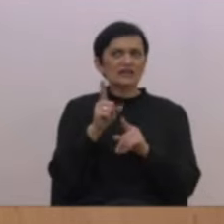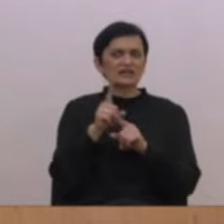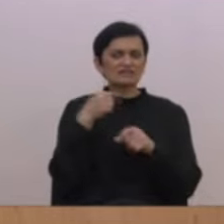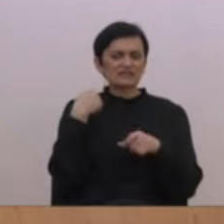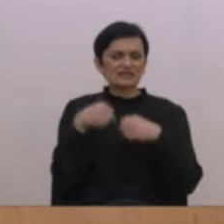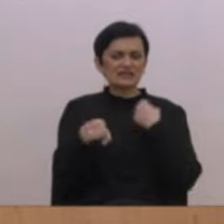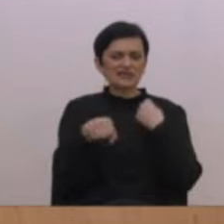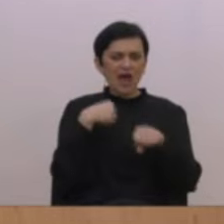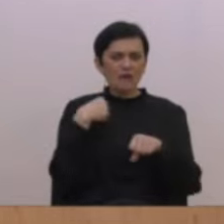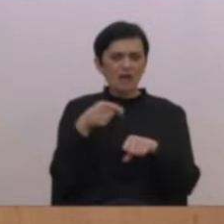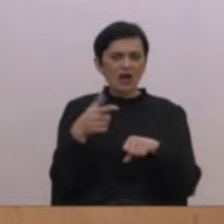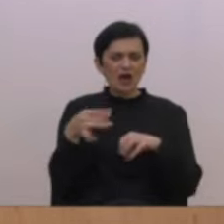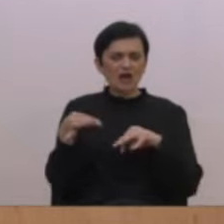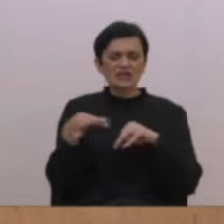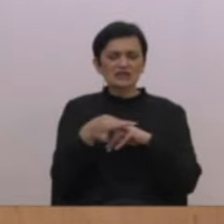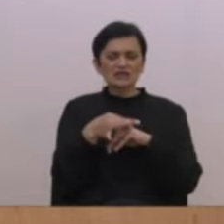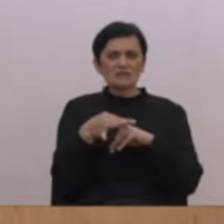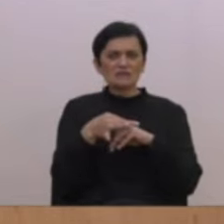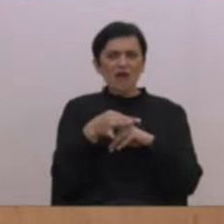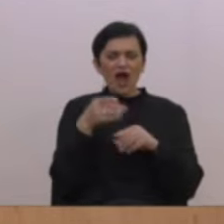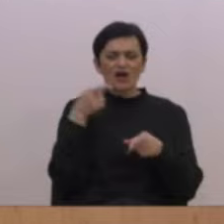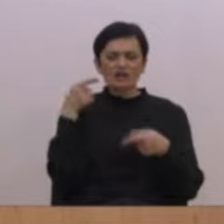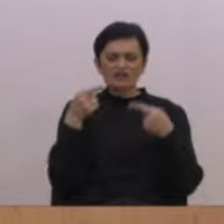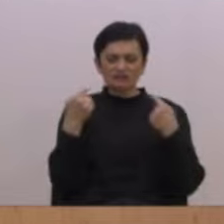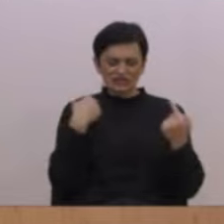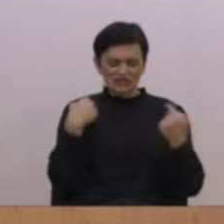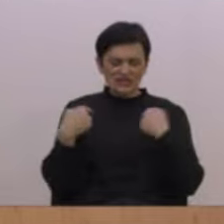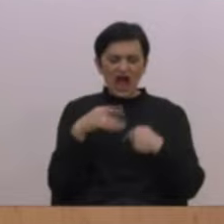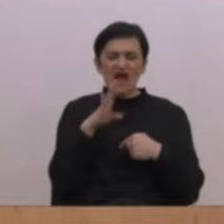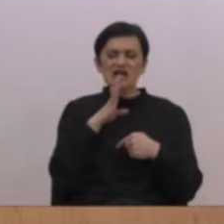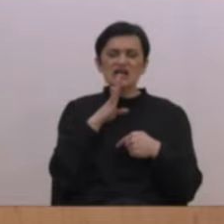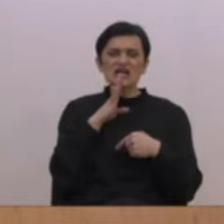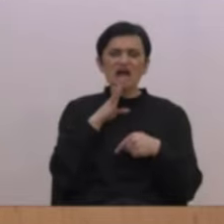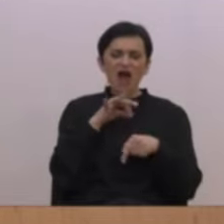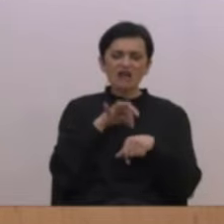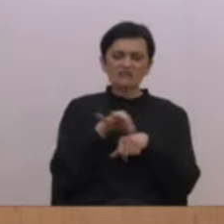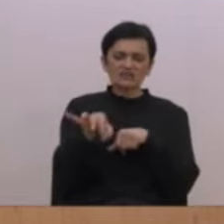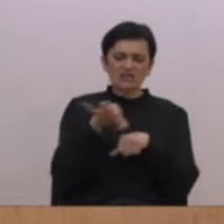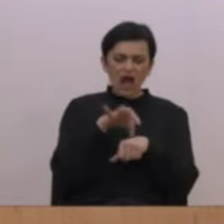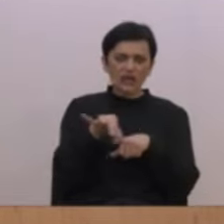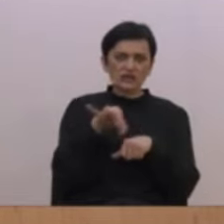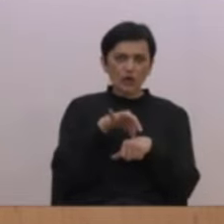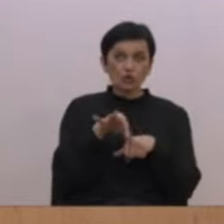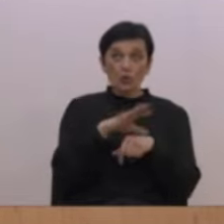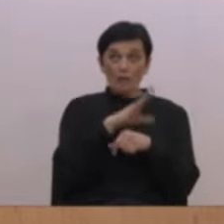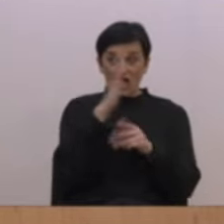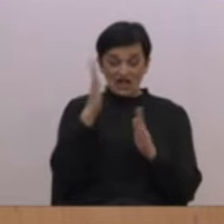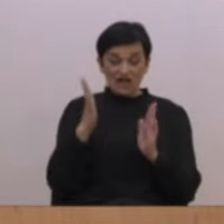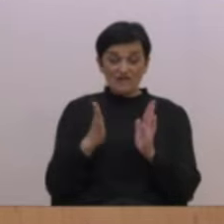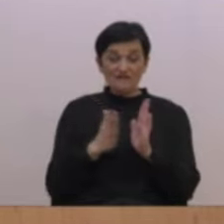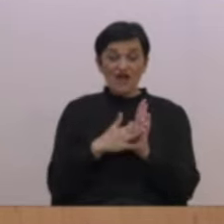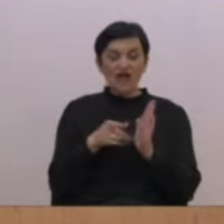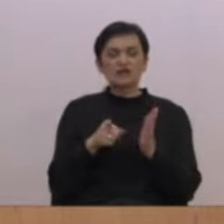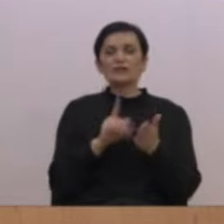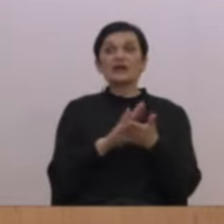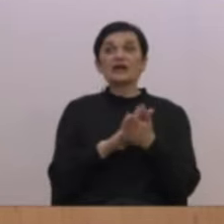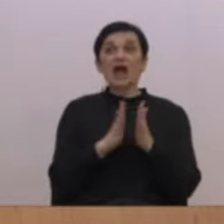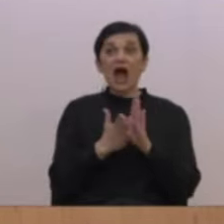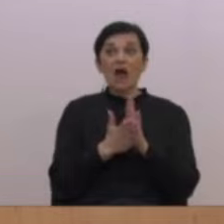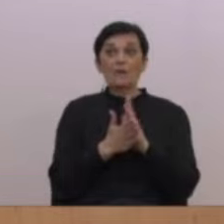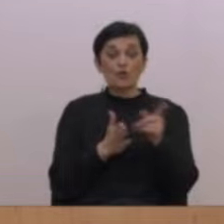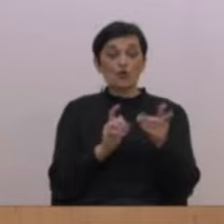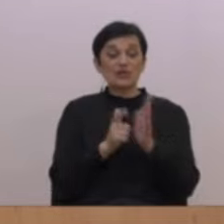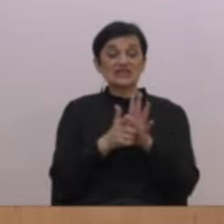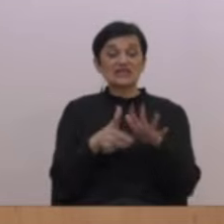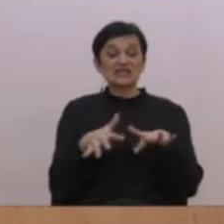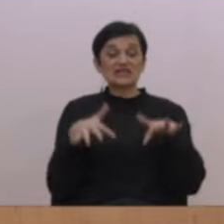ცემატყეპამ, მეუღლეების დაჭრამ, ქალების დაჭრამ, ძალადობამ ქალებზე. ამ ყველაფერმა განაპირობა აი ამ